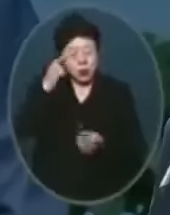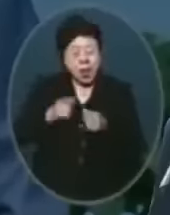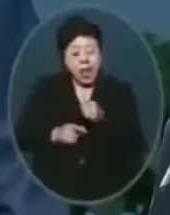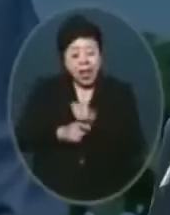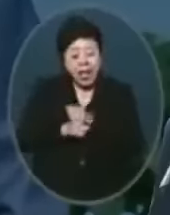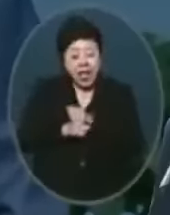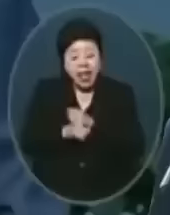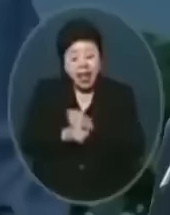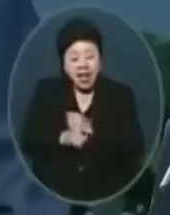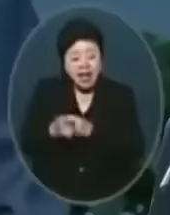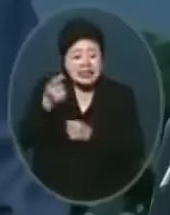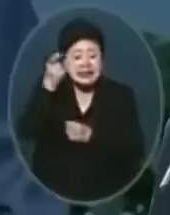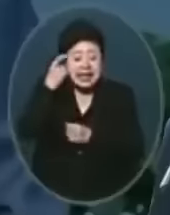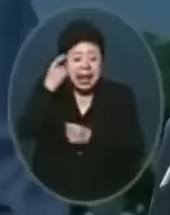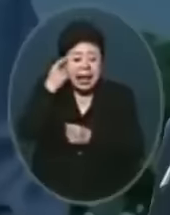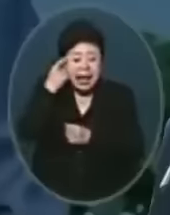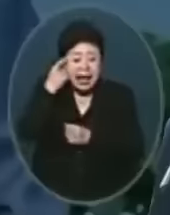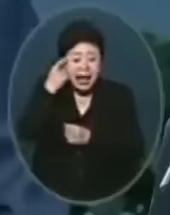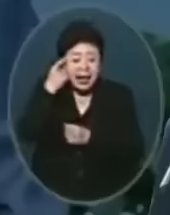왜냐하면 생각은